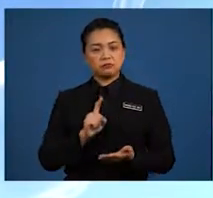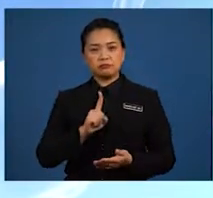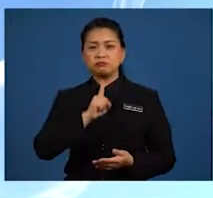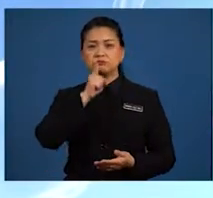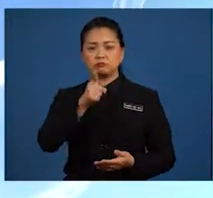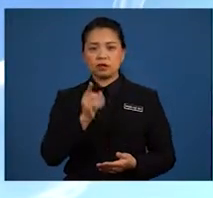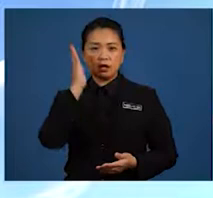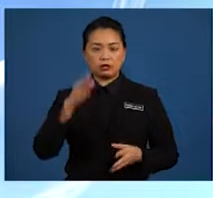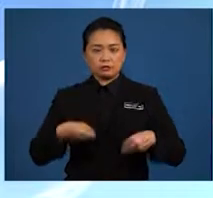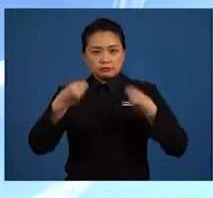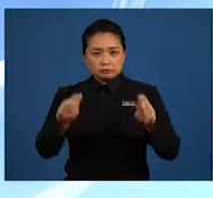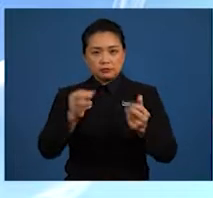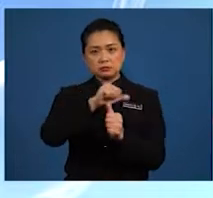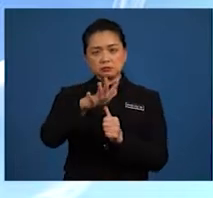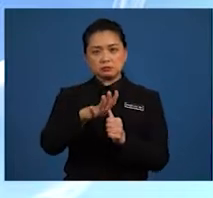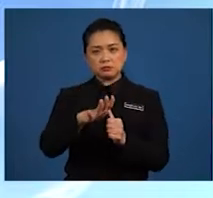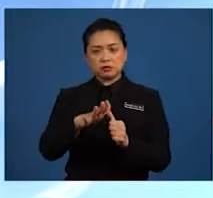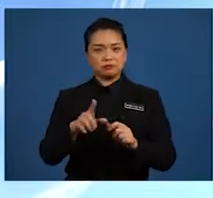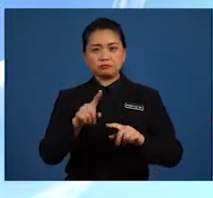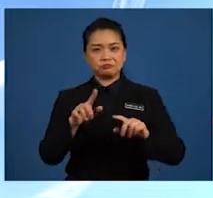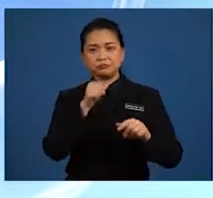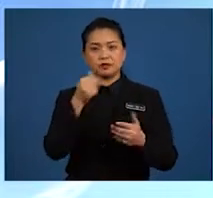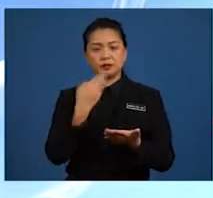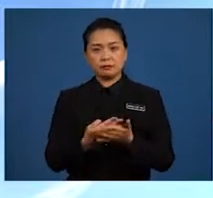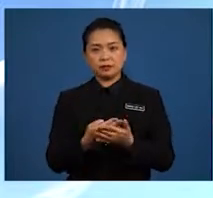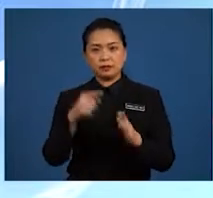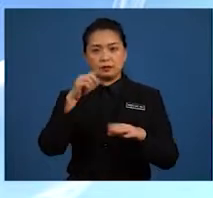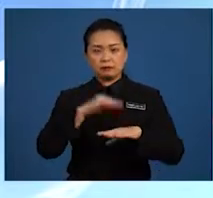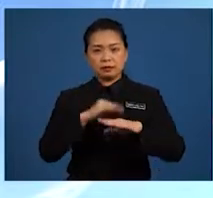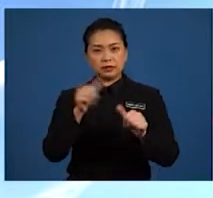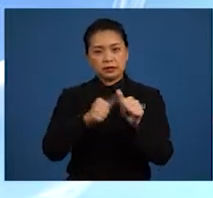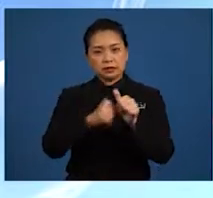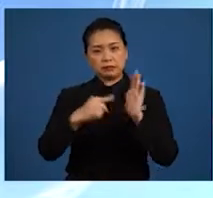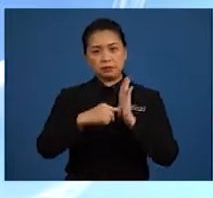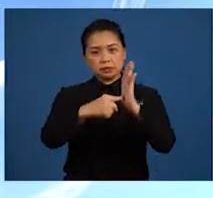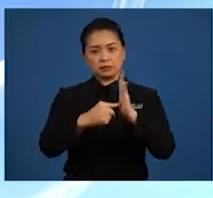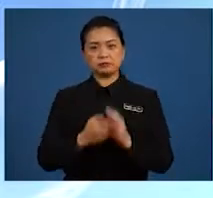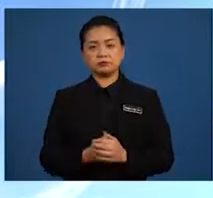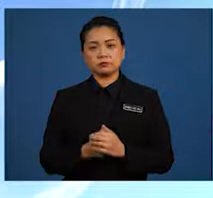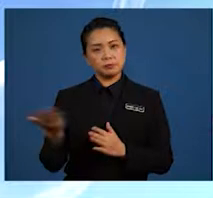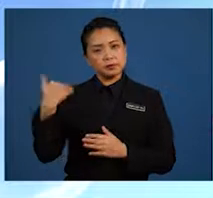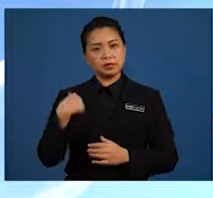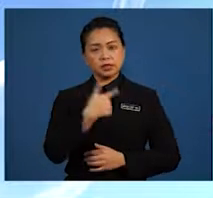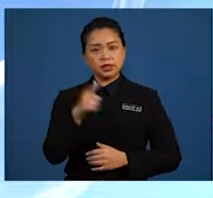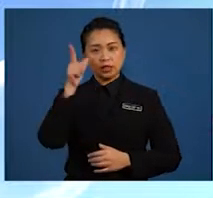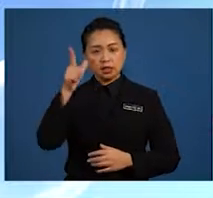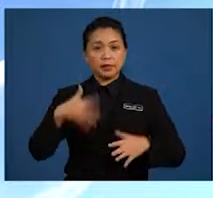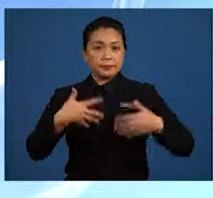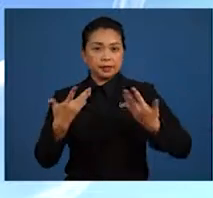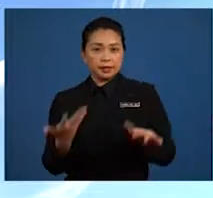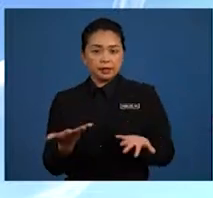memberikan kesannya tidak konsisten setiap persembahan tersebut Mari kita lihat Bagaimana